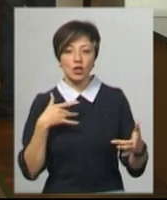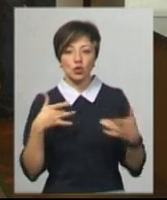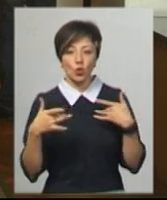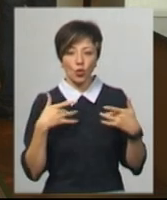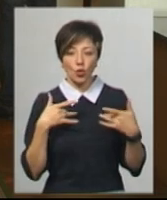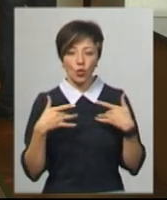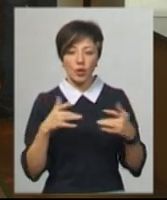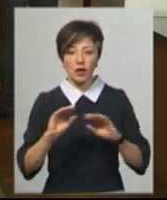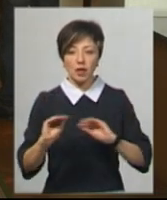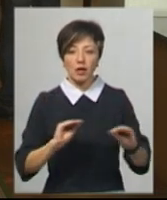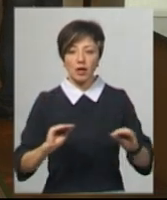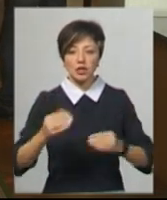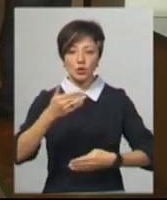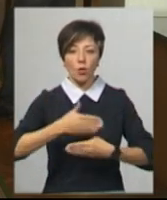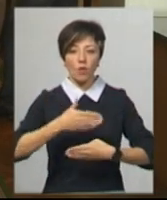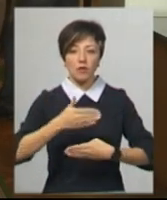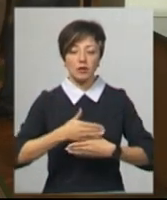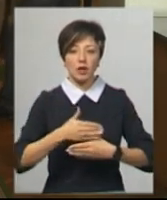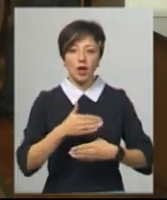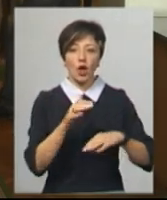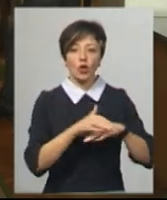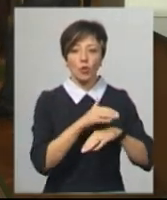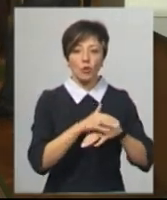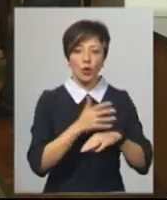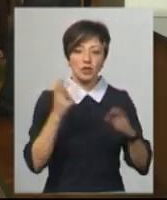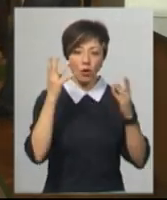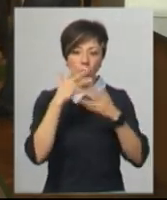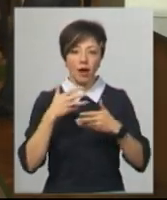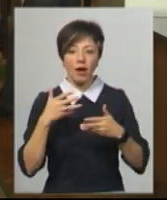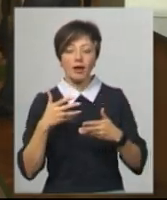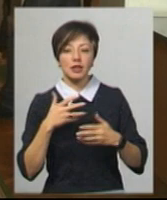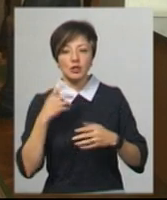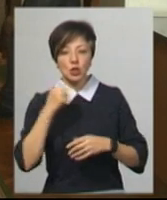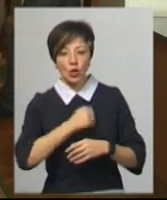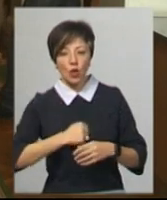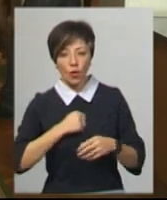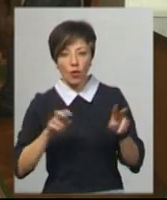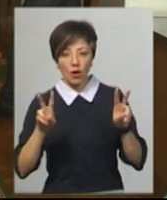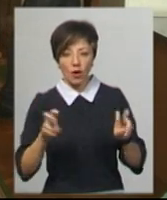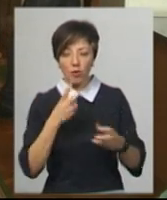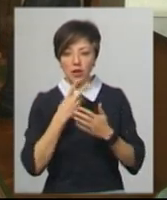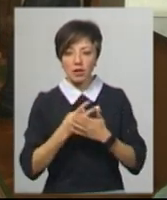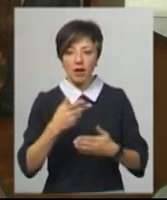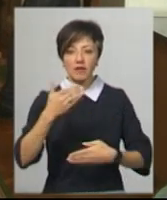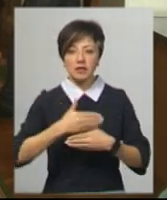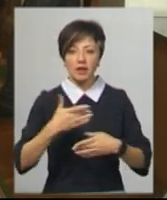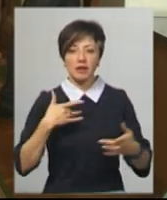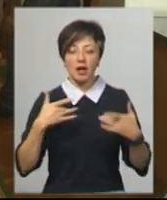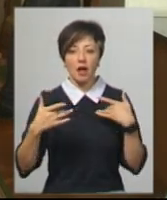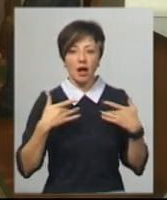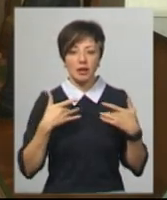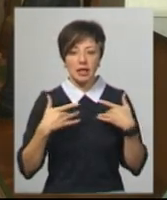театралізоване таке шоу «Добро закохає зло», де буде показана вистава «Театр дзеркала історії з коробки»,